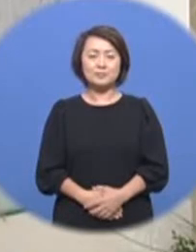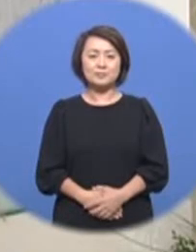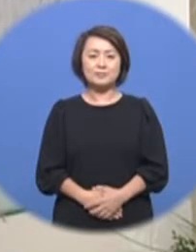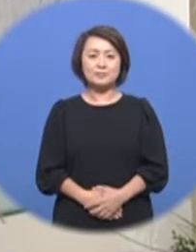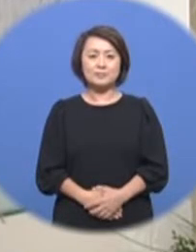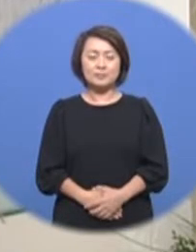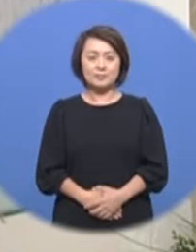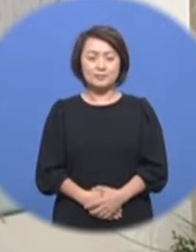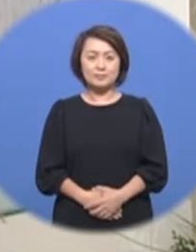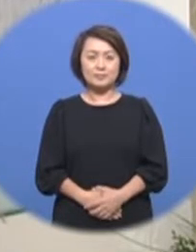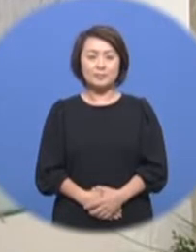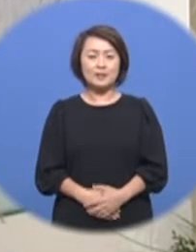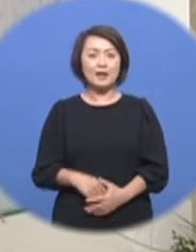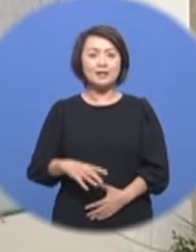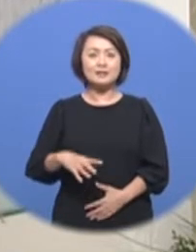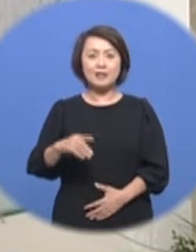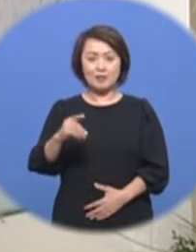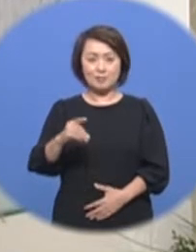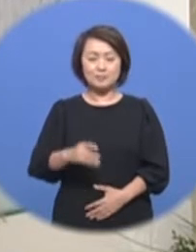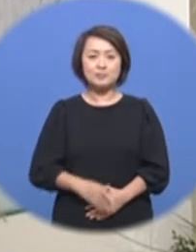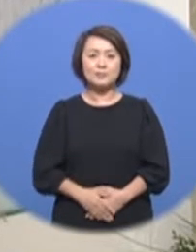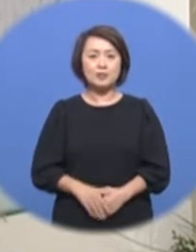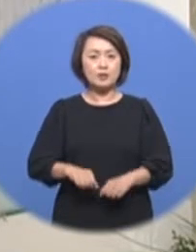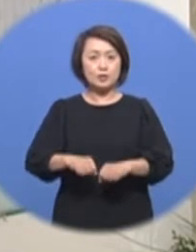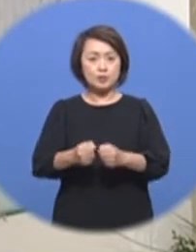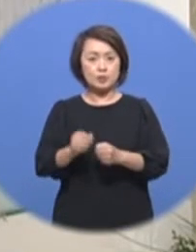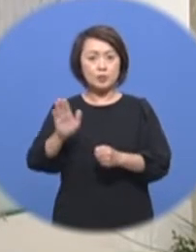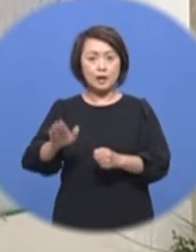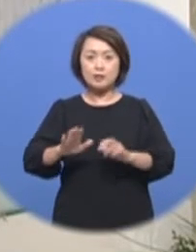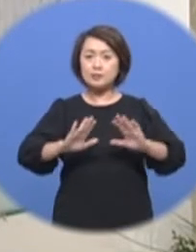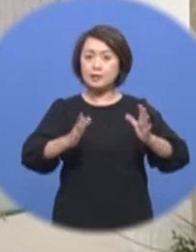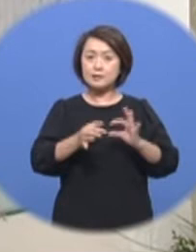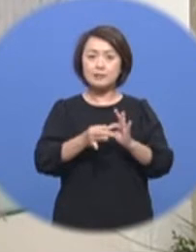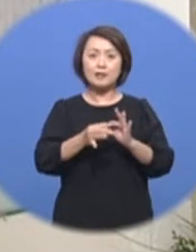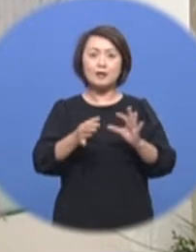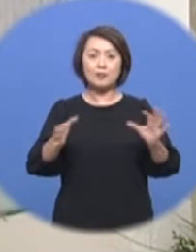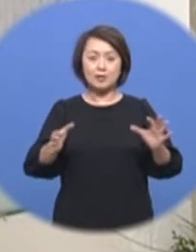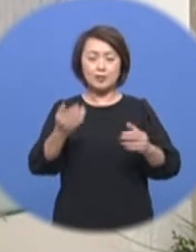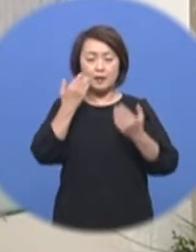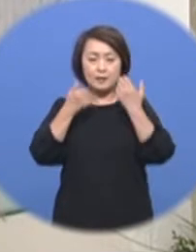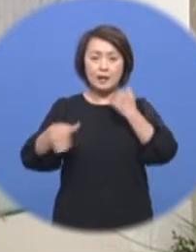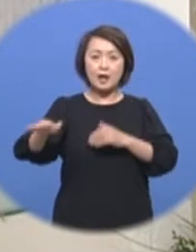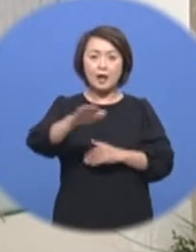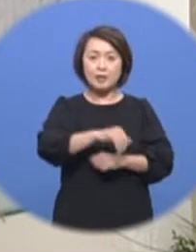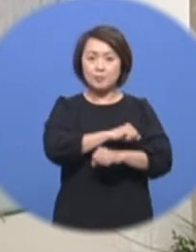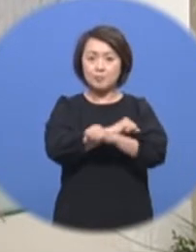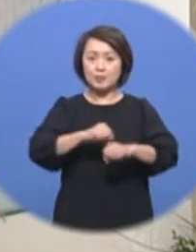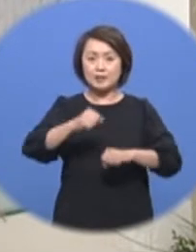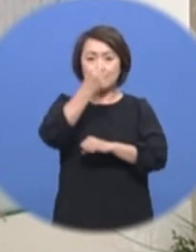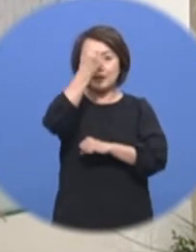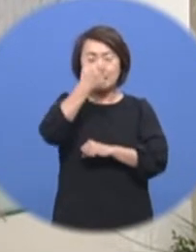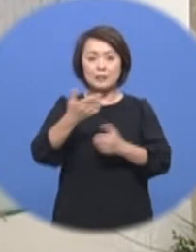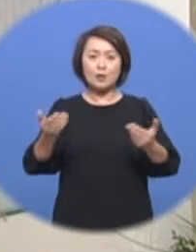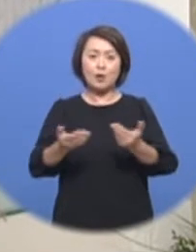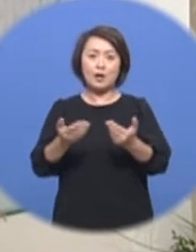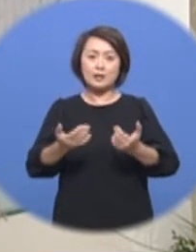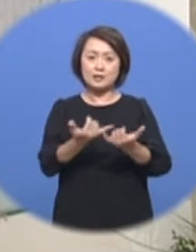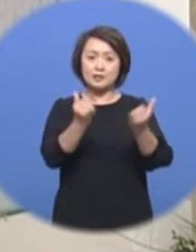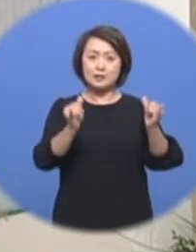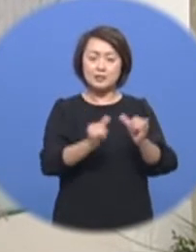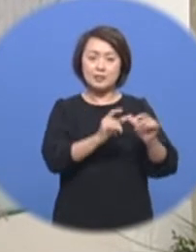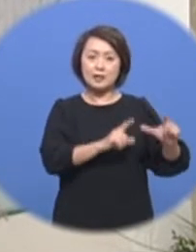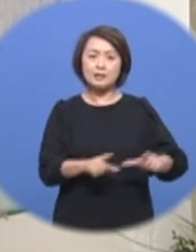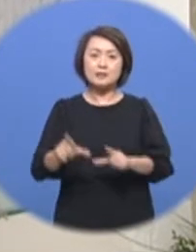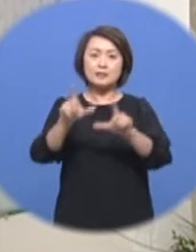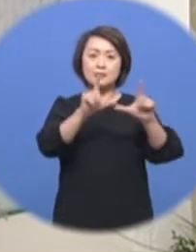紀の国21、前半は障害の有無にかかわらず誰もが生き生きと働き社会生活を